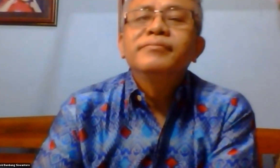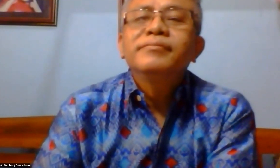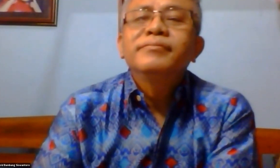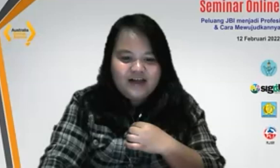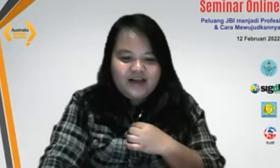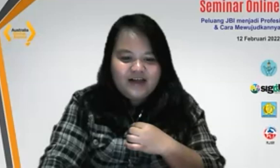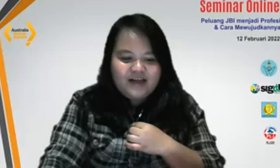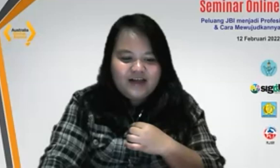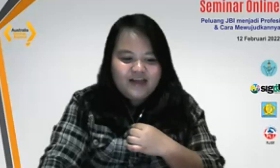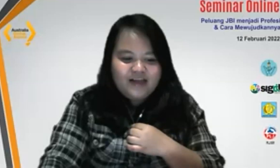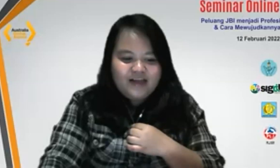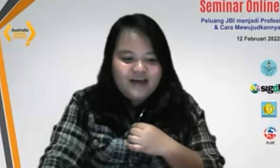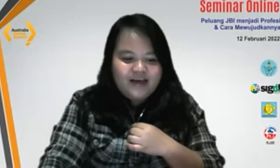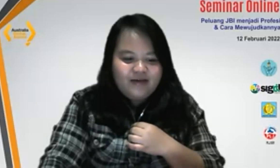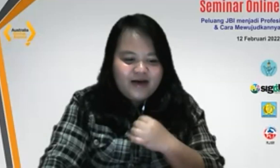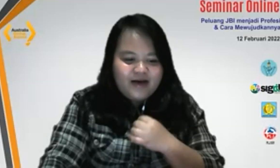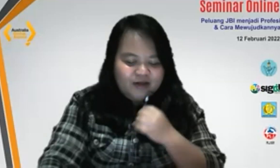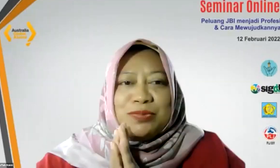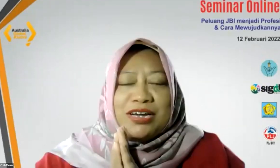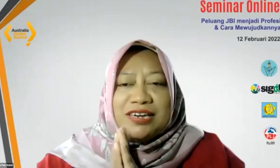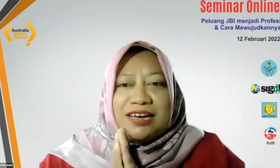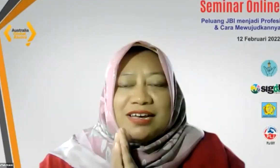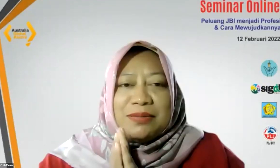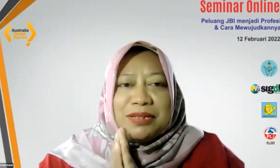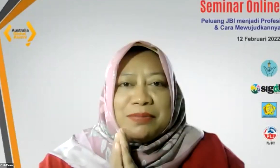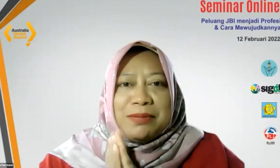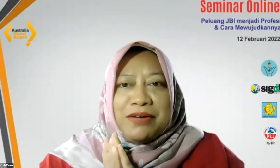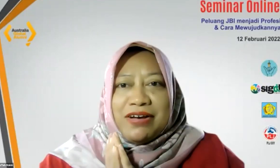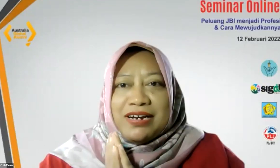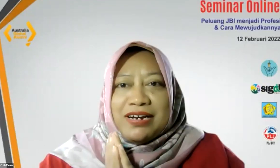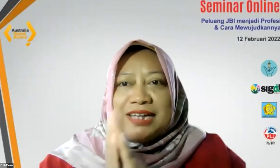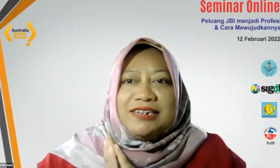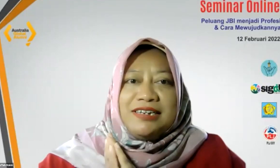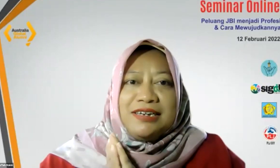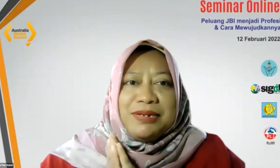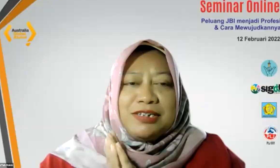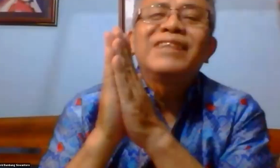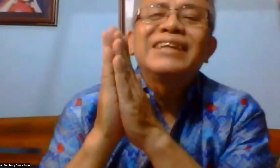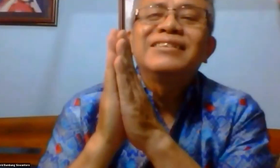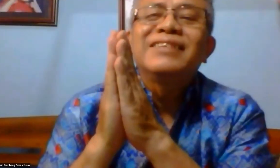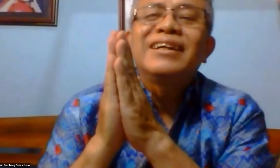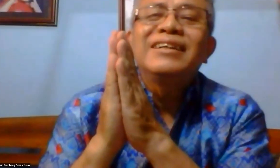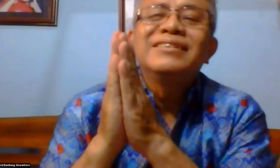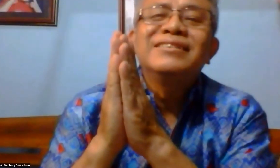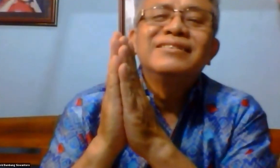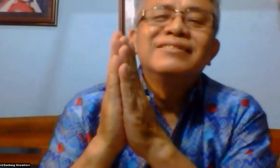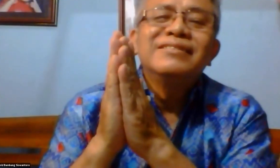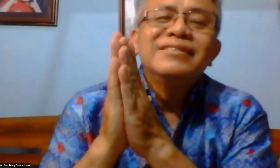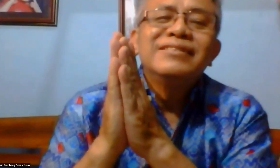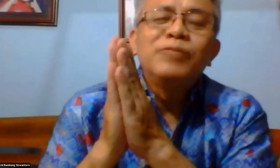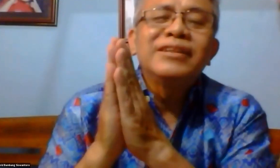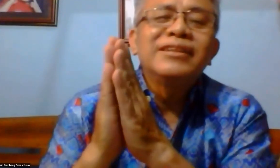jefangga turun eh salam sehat untuk semuanya teman-teman Pak Farid masa Dimas Ismael